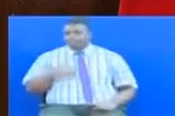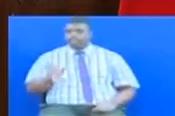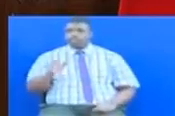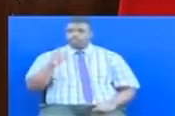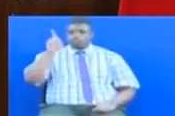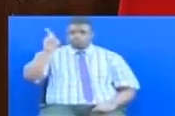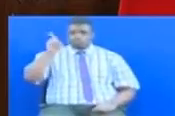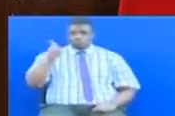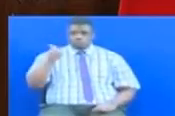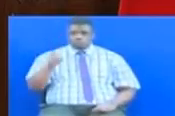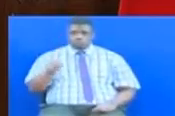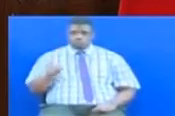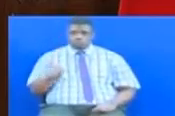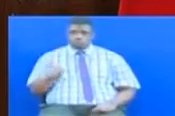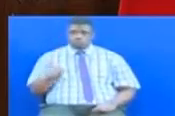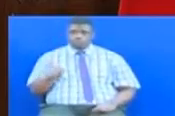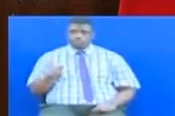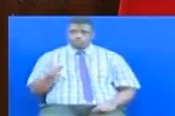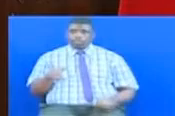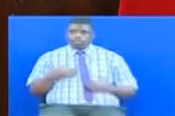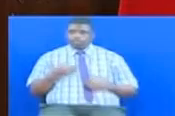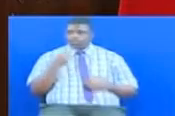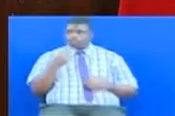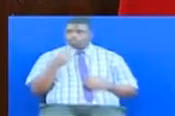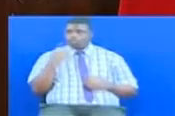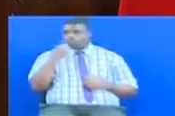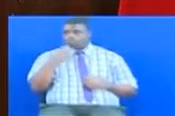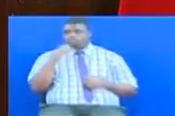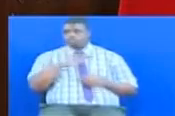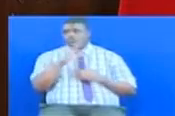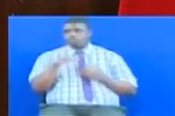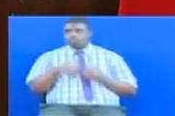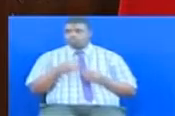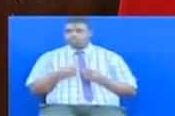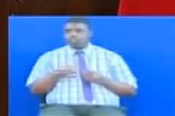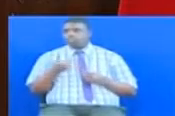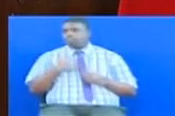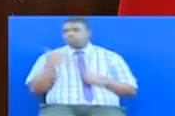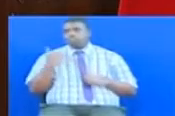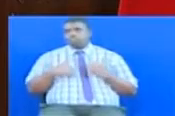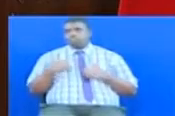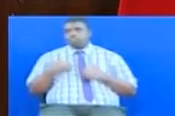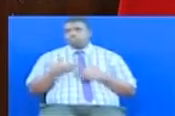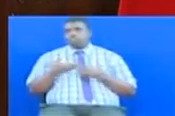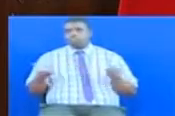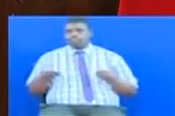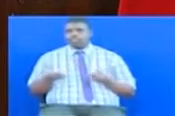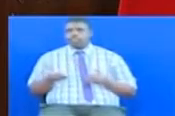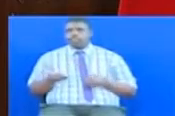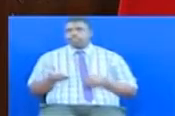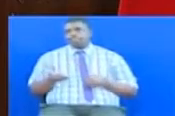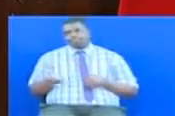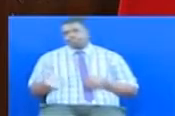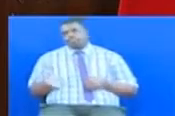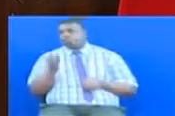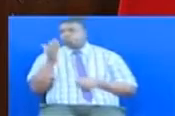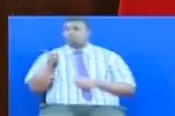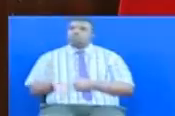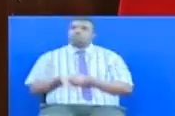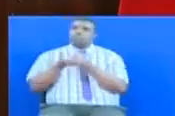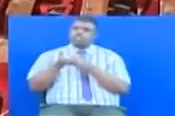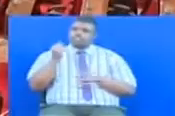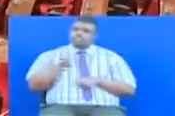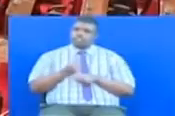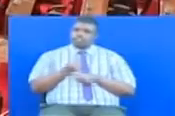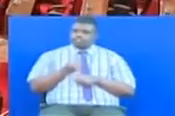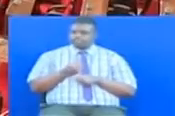Oktoba, nitafurahi nikiona sura zote zipo. Na mimi sina shaka Mwenyezi Mungu atatushika mkono. Kazi tuliyoifanya inaonekana,